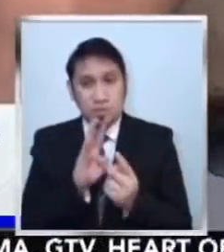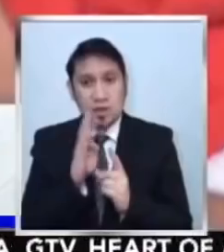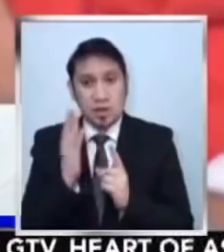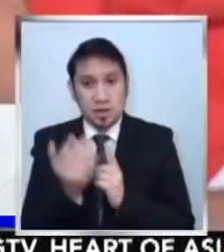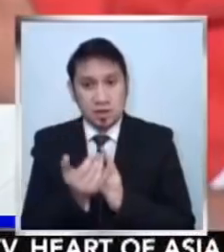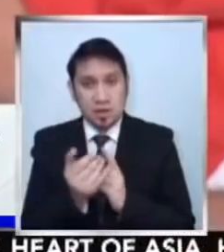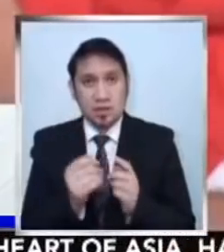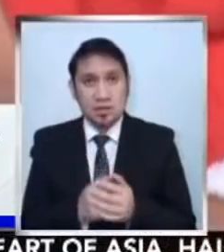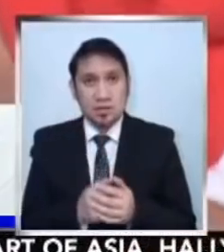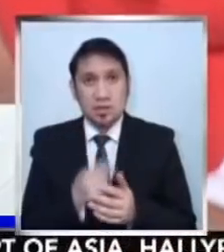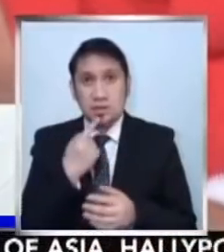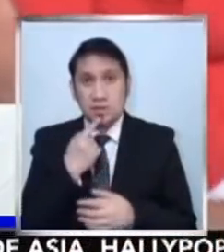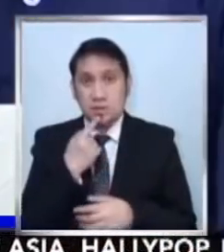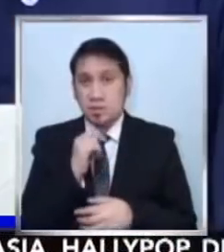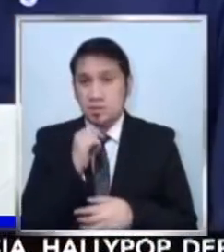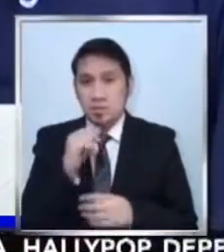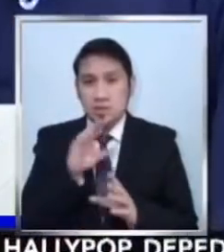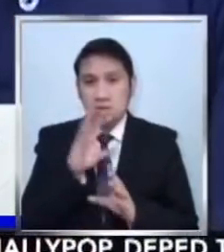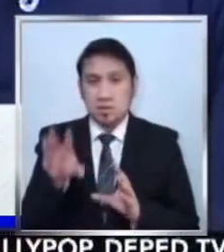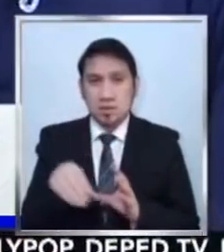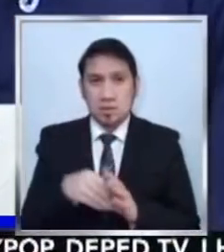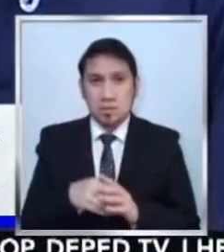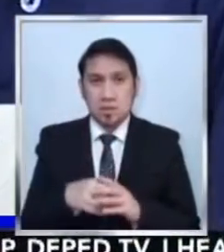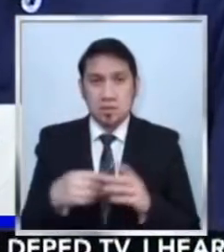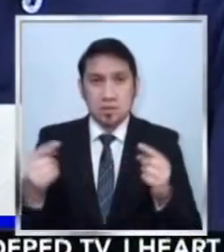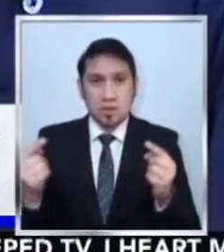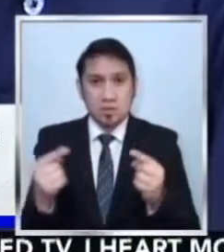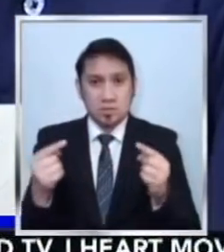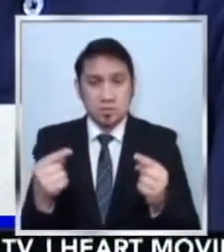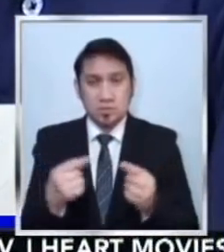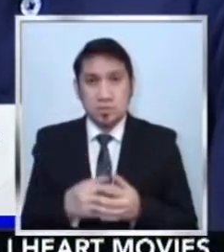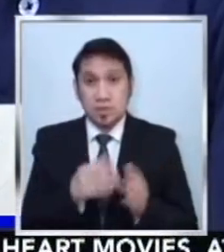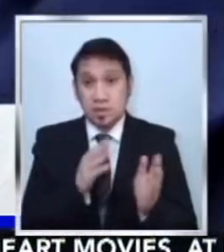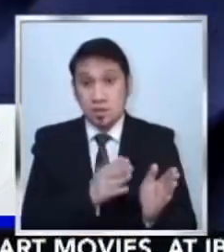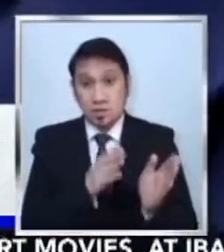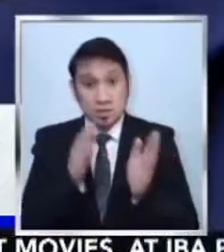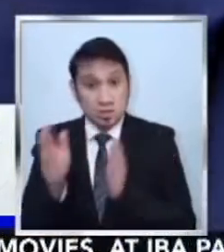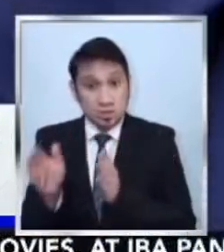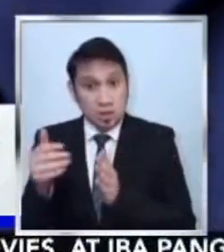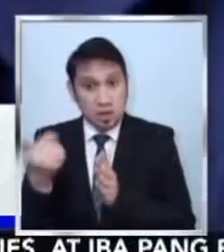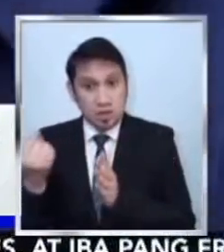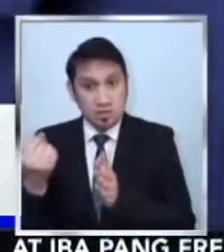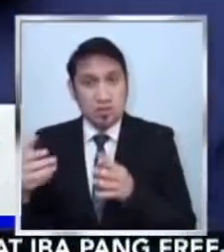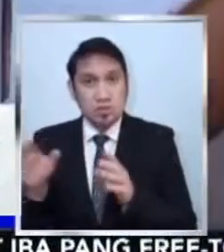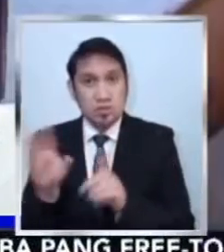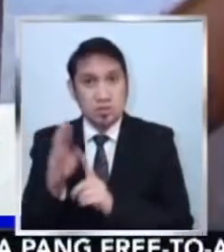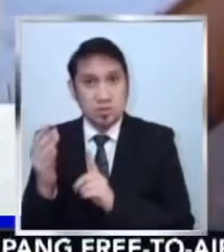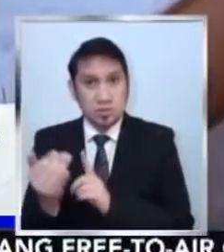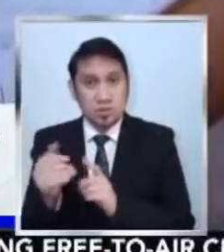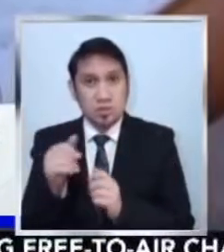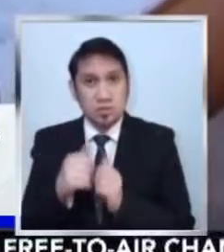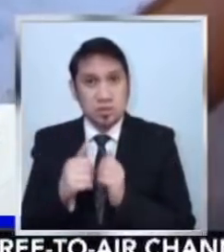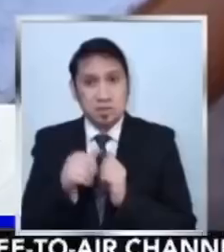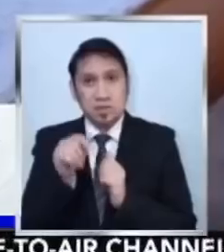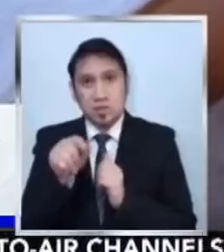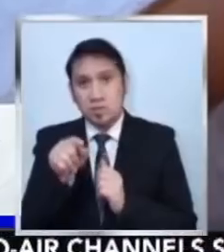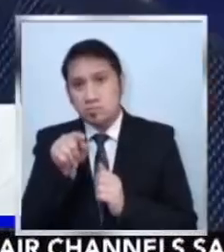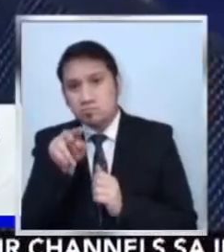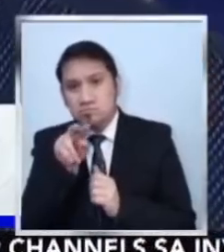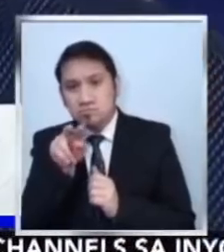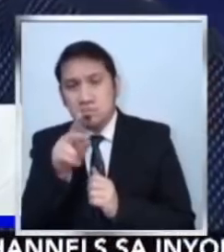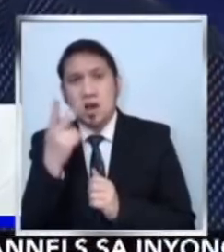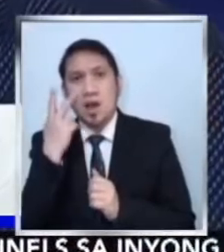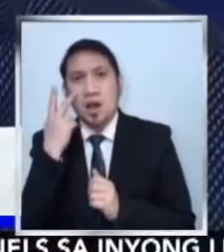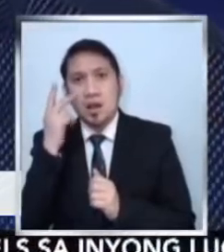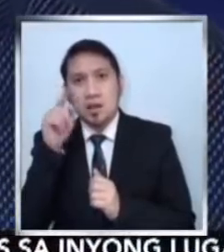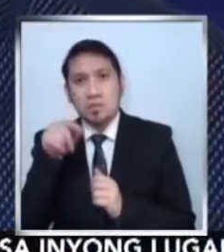nila, hindi sila kasama sa riot. Sa katabi namang Barangay 12 sa Caloocan, kinumpirma nilang residente nga nila ang ilan sa nagbatuhan ng Molotov.